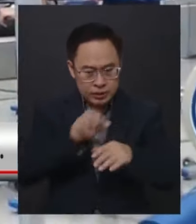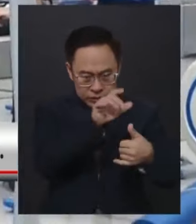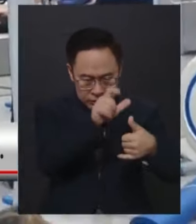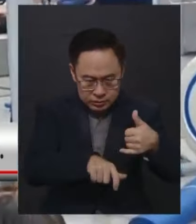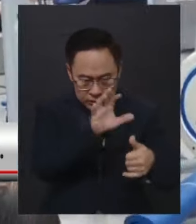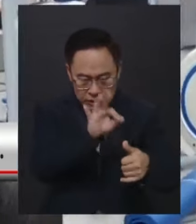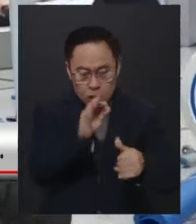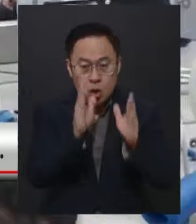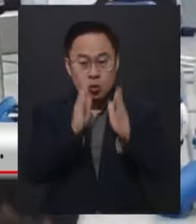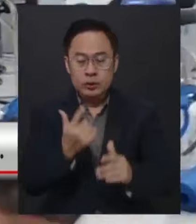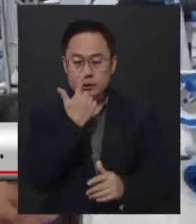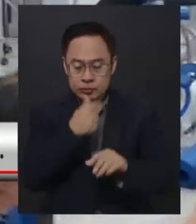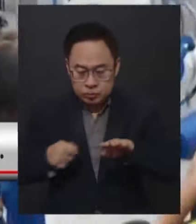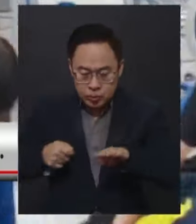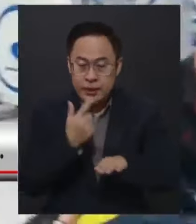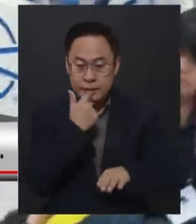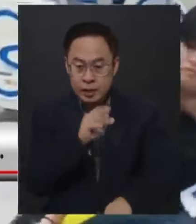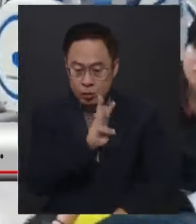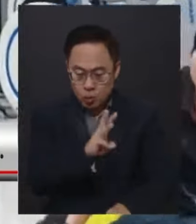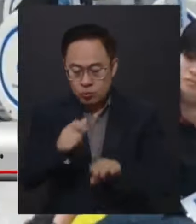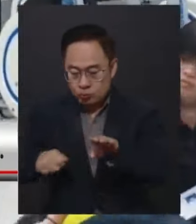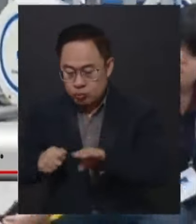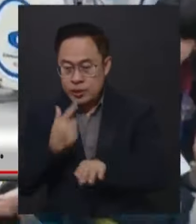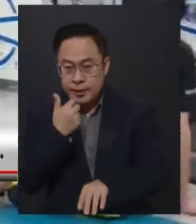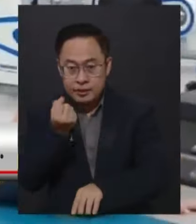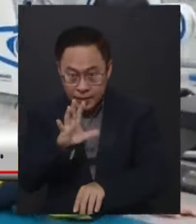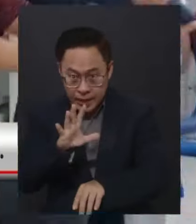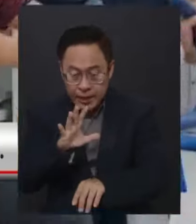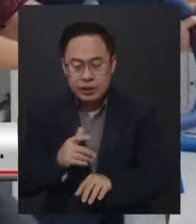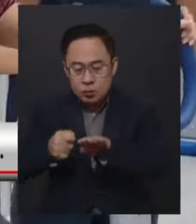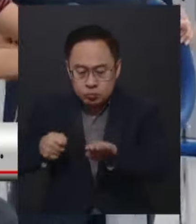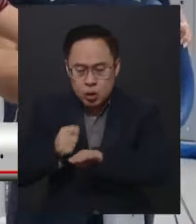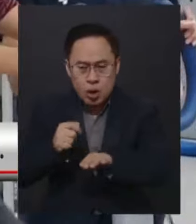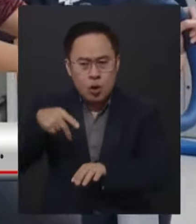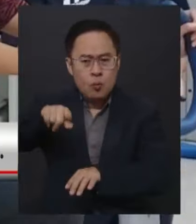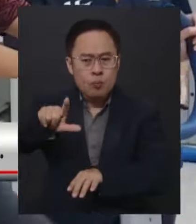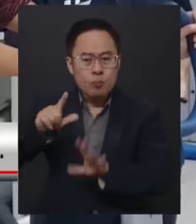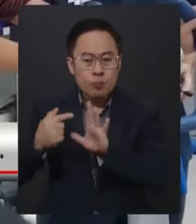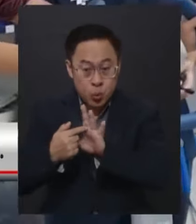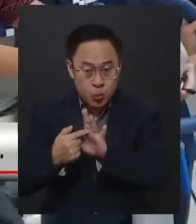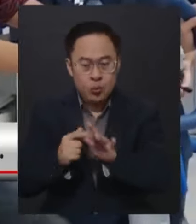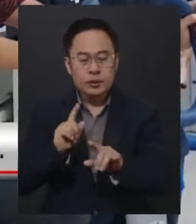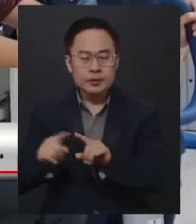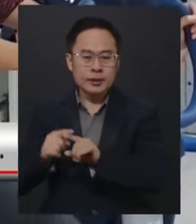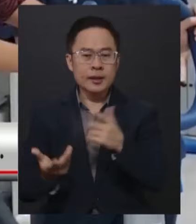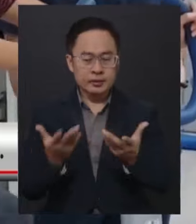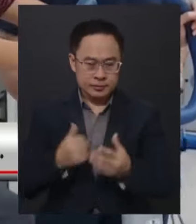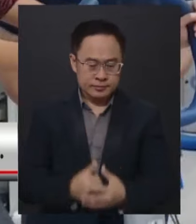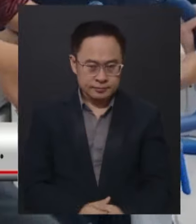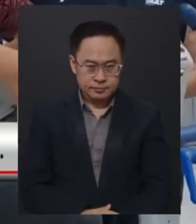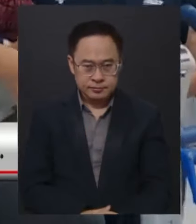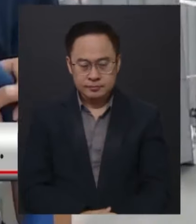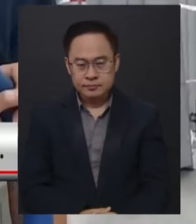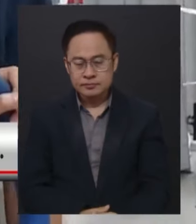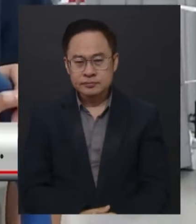บิลเลียดและพูเช่นเดียวกันก็จะพิจารณาว่าใครเหมาะสมเล่นในประเภทเดี่ยวหรือในประเภทคู่ต่อไปนะ